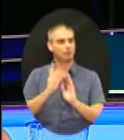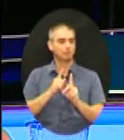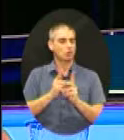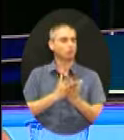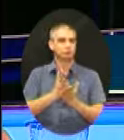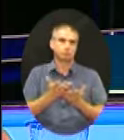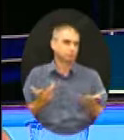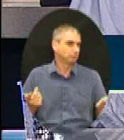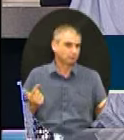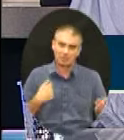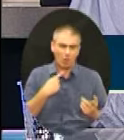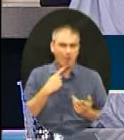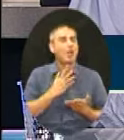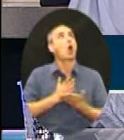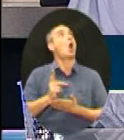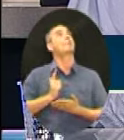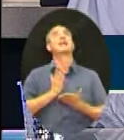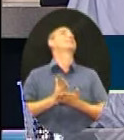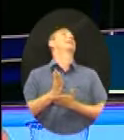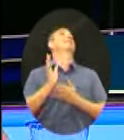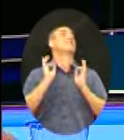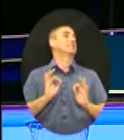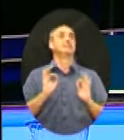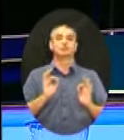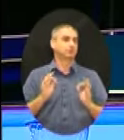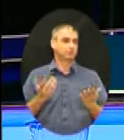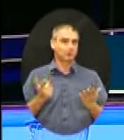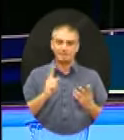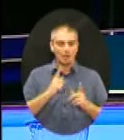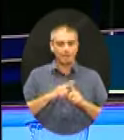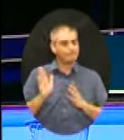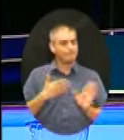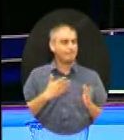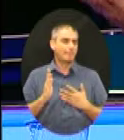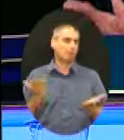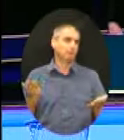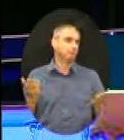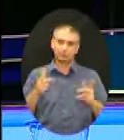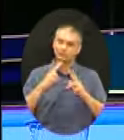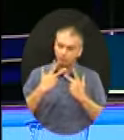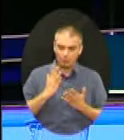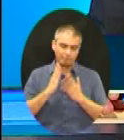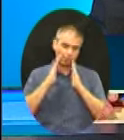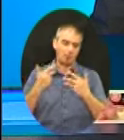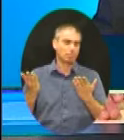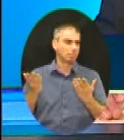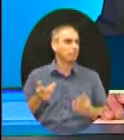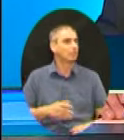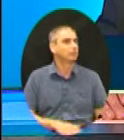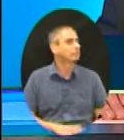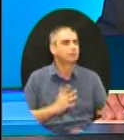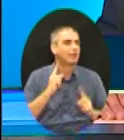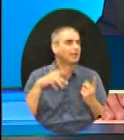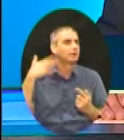פניות אני לא אומר אובייקטיבי אין דבר כזה אובייקטיבי אבל באופן לא מוטה אז ודאי שהציבור מעבד את האימון שלו מה יכול לקרות